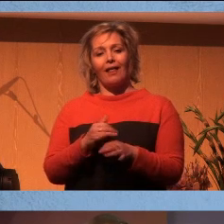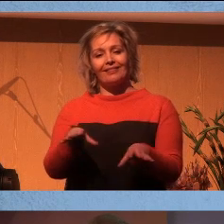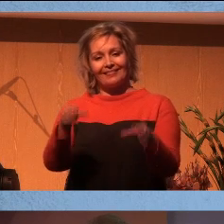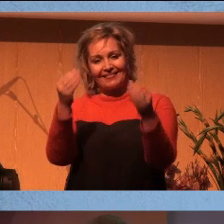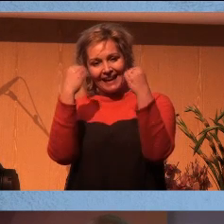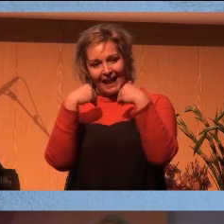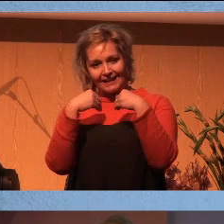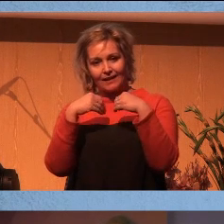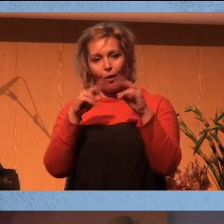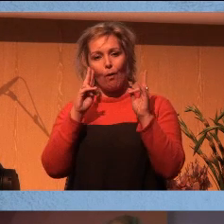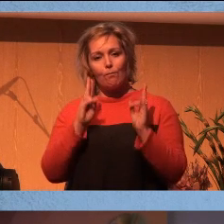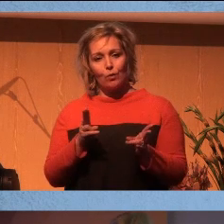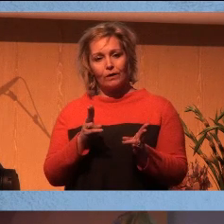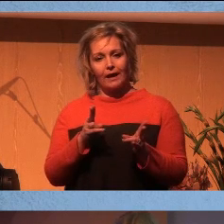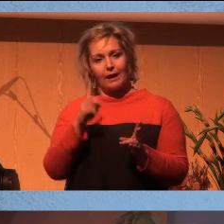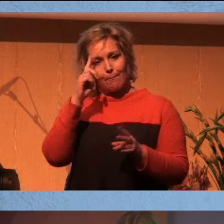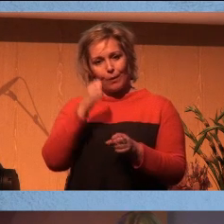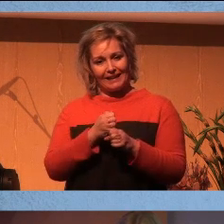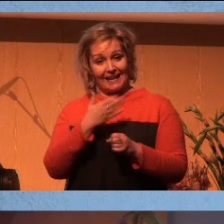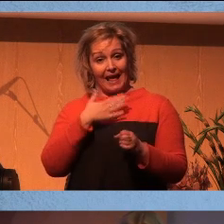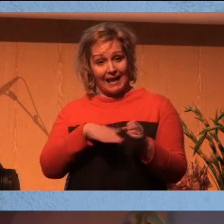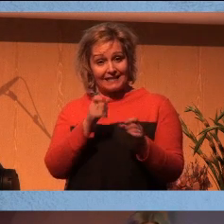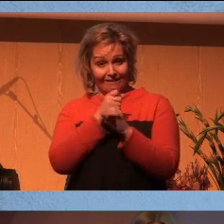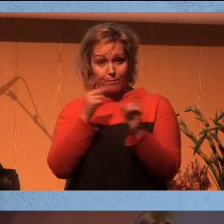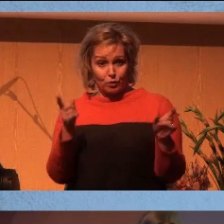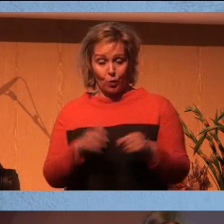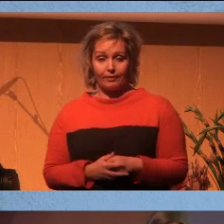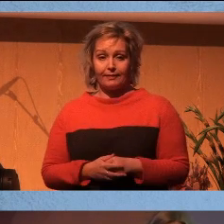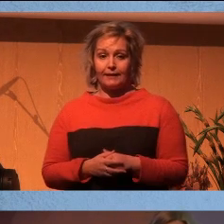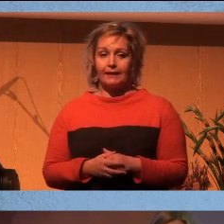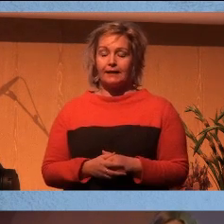seg og ta i bruk pålitelig helseinformasjon.